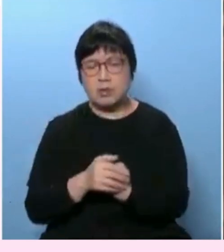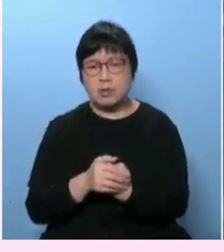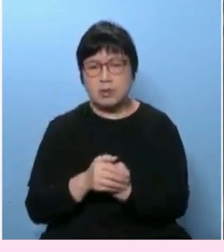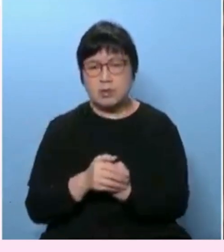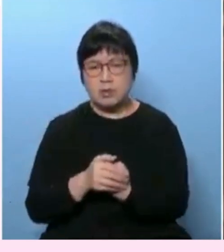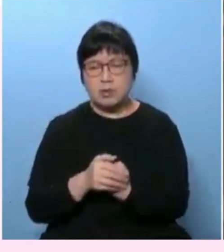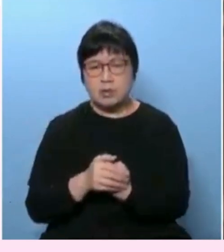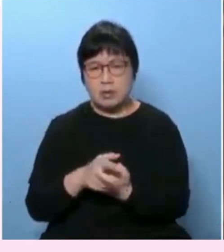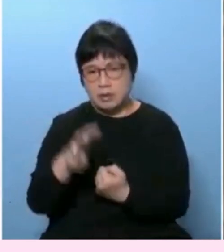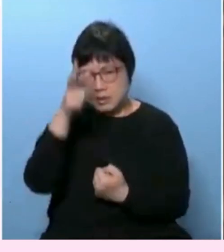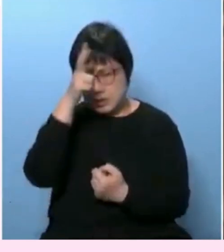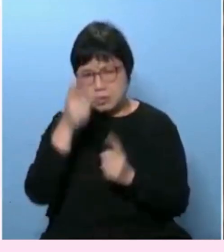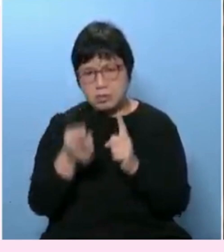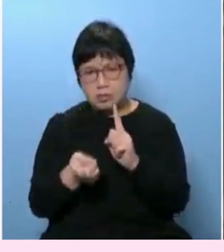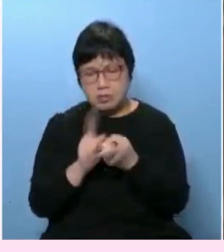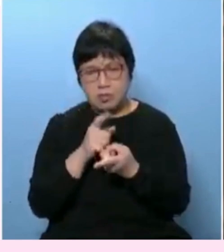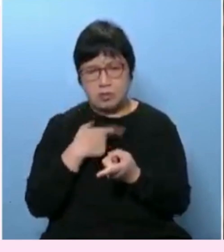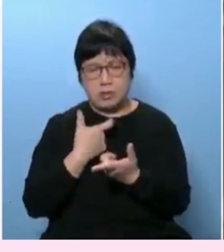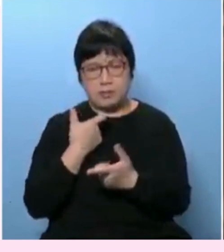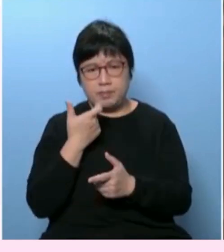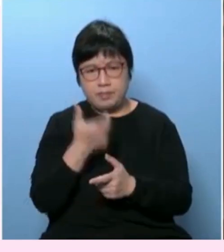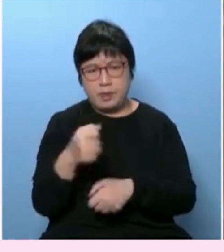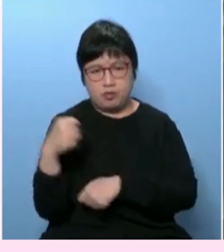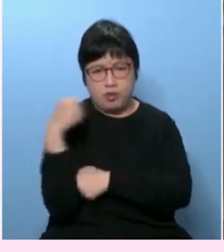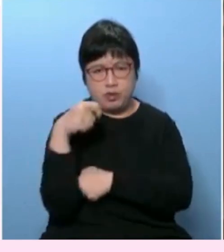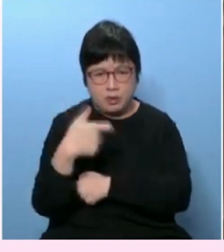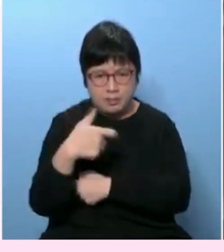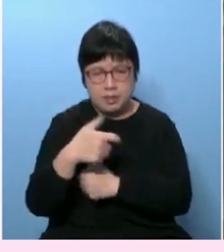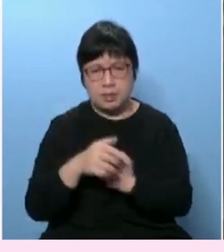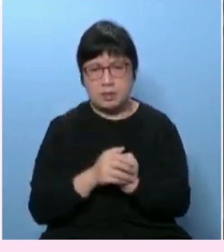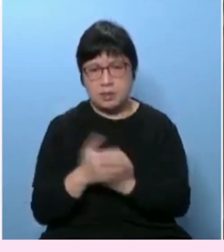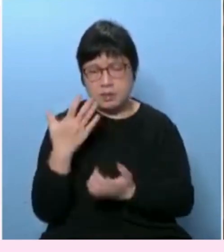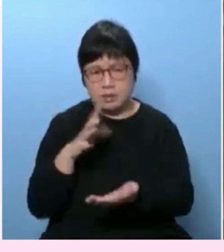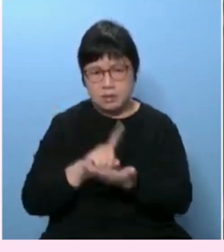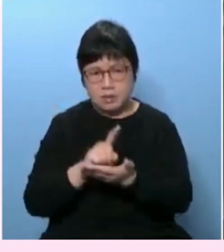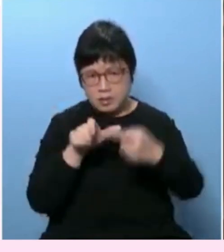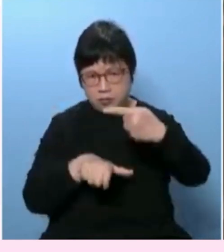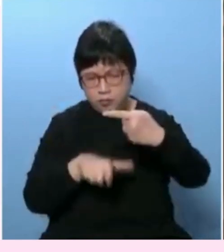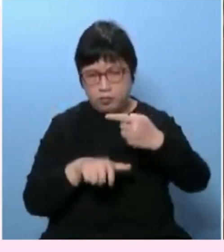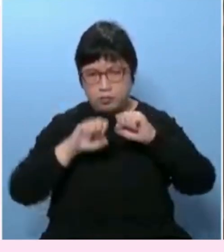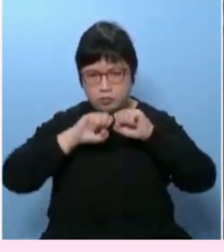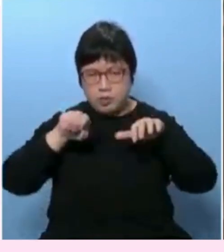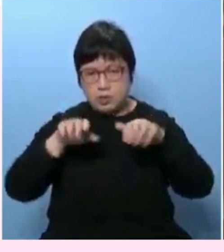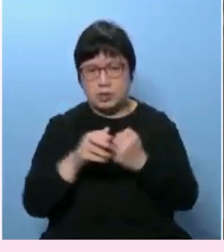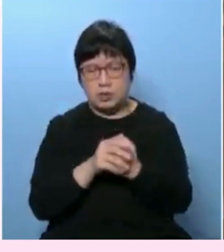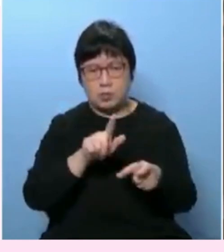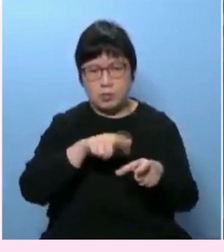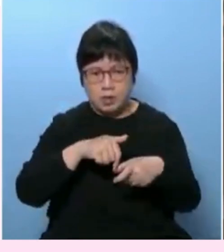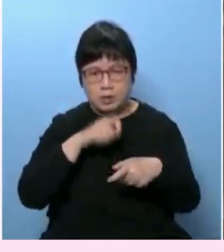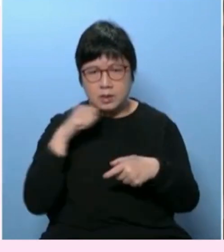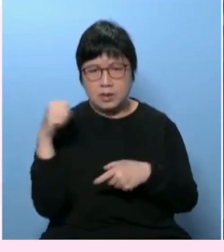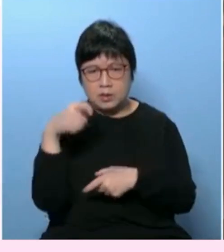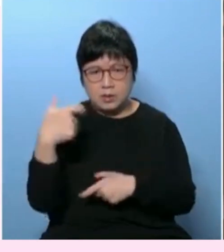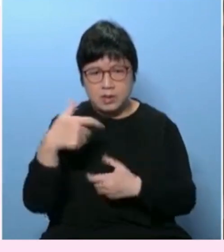有關由政府代供強制性公積金的建議，我們已經在去年1月宣布將為收入低於強積金